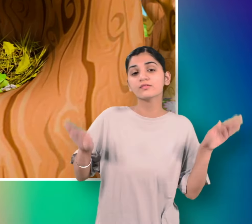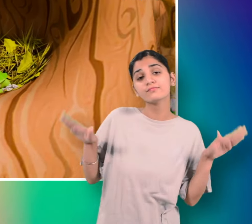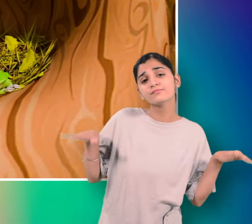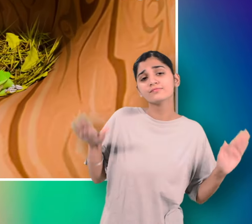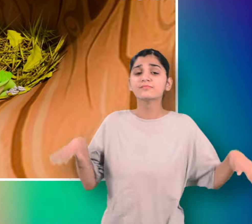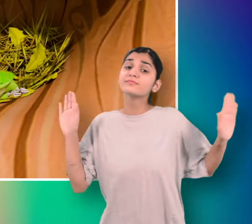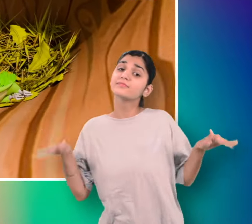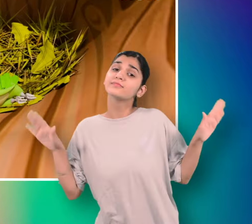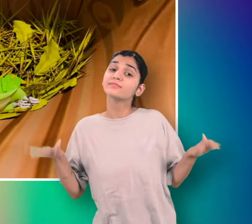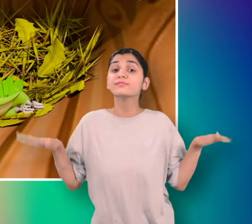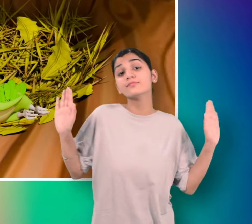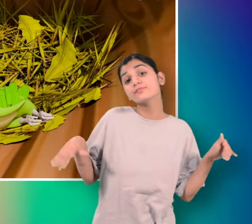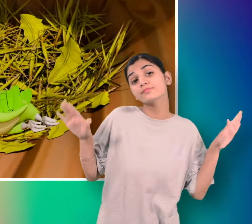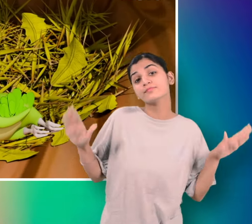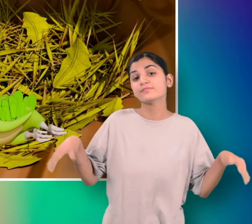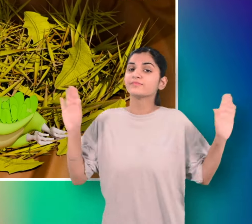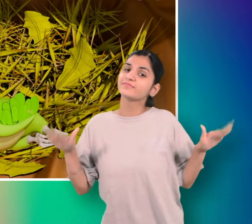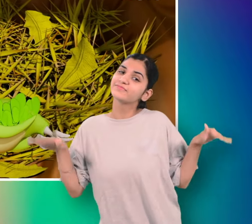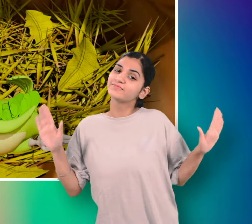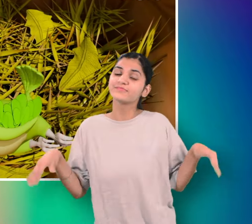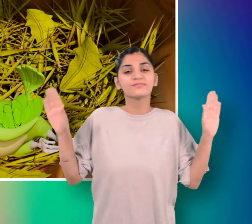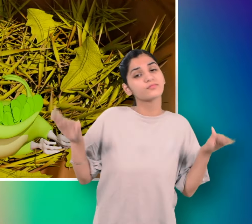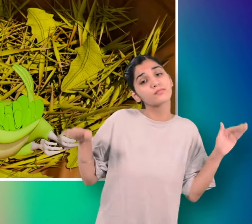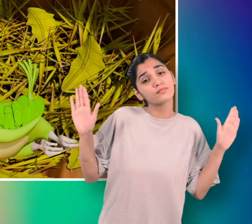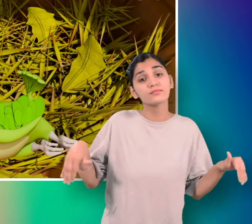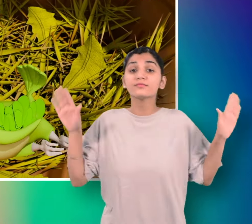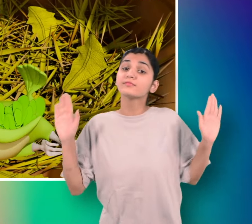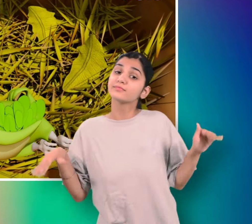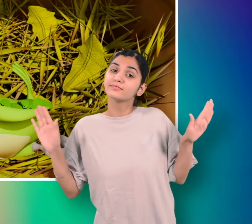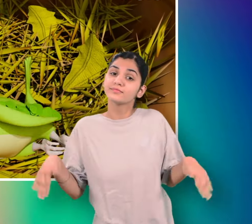वा तो मैं